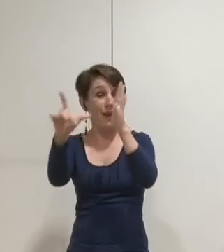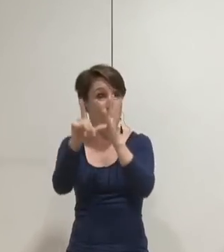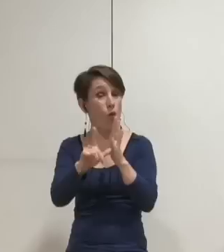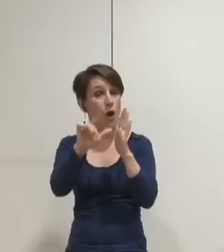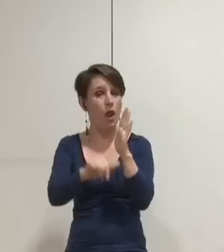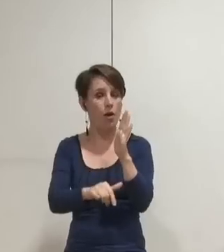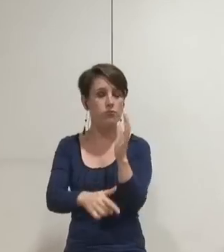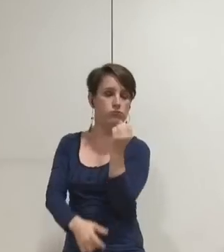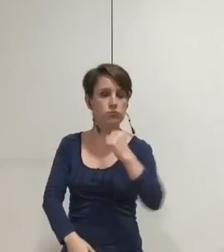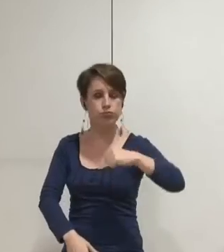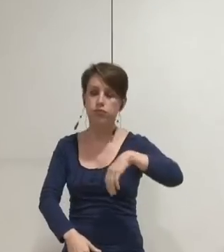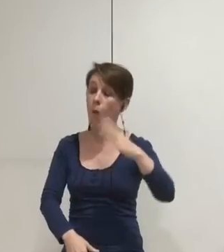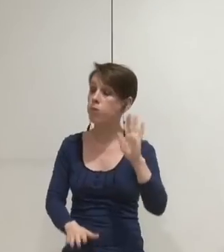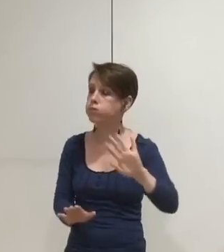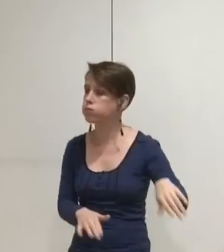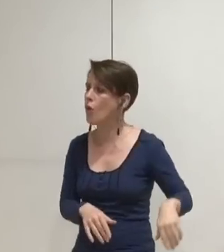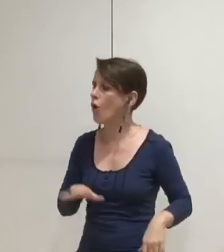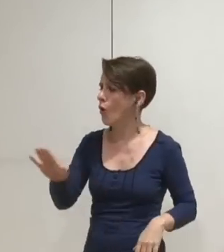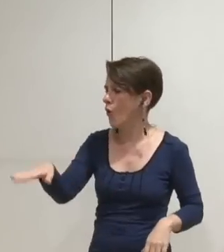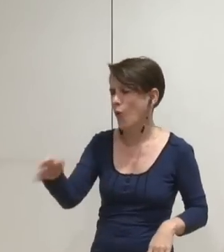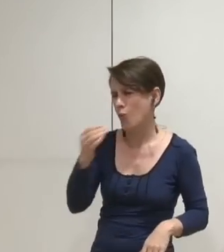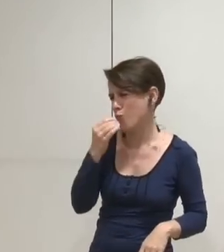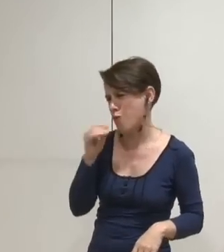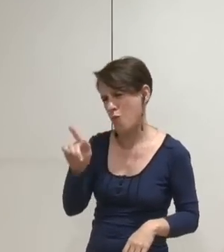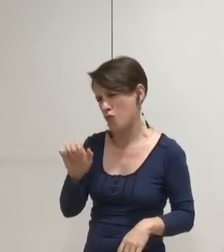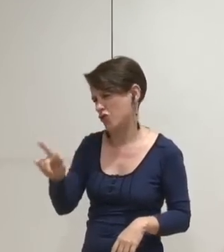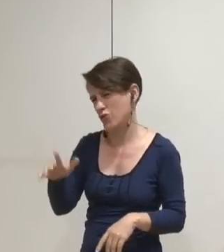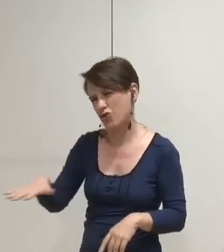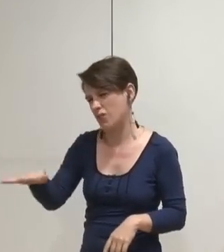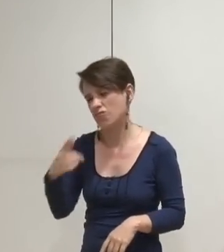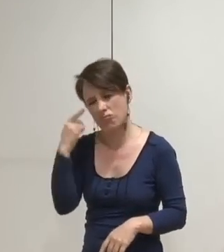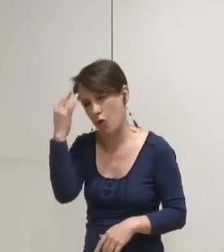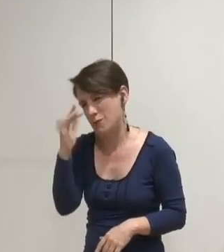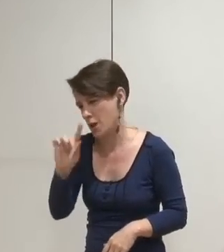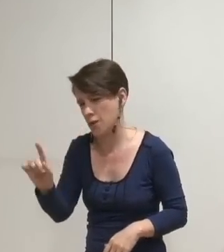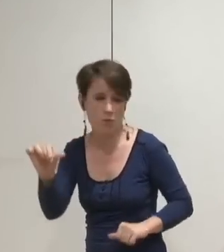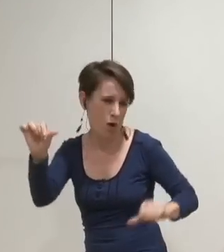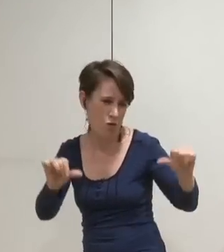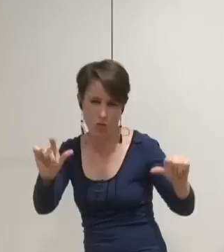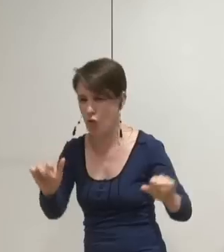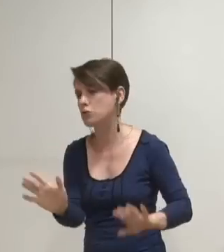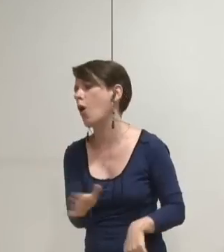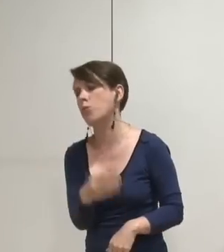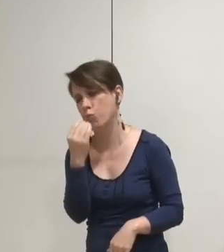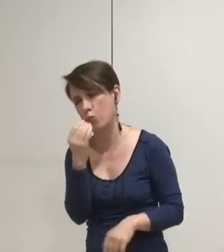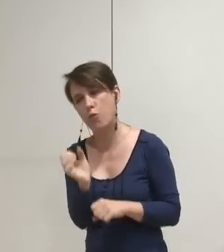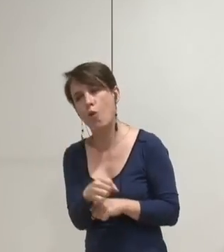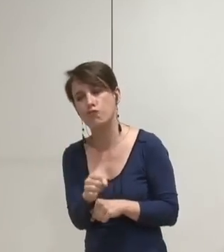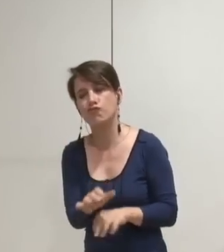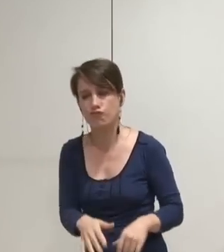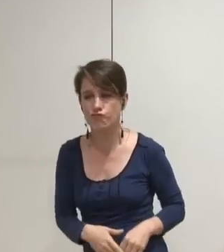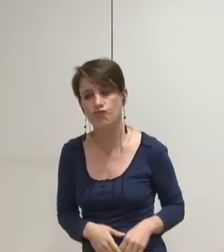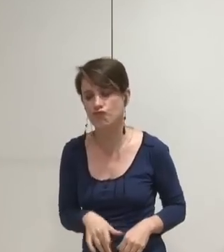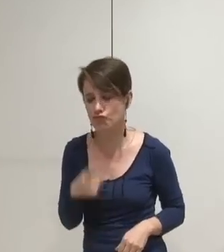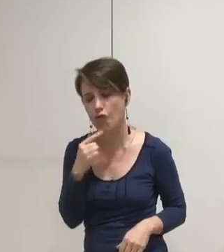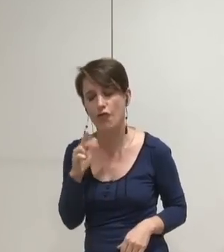assurer les salariés de GG que leur entreprise n'avait rien à craindre de cette mise en concurrence sans sment libre et non